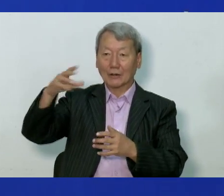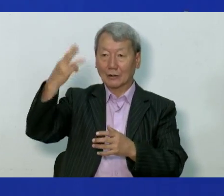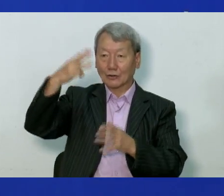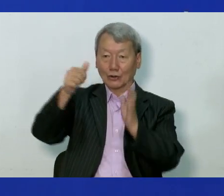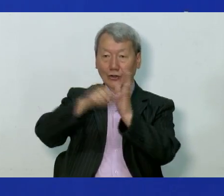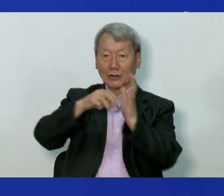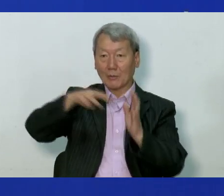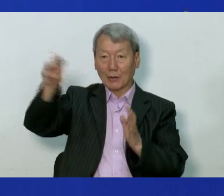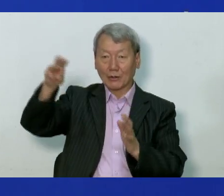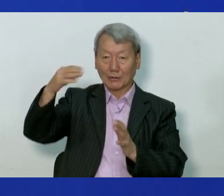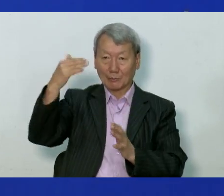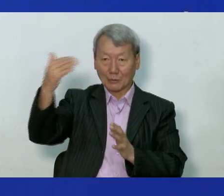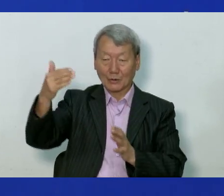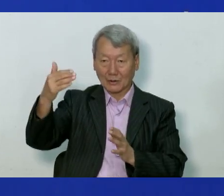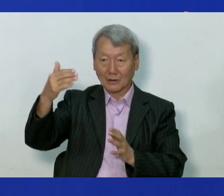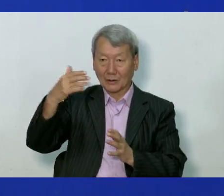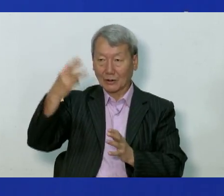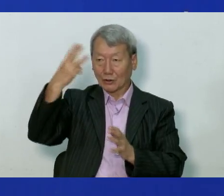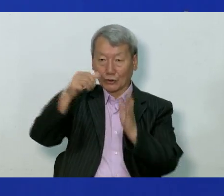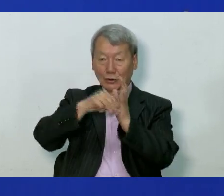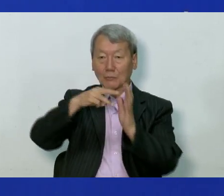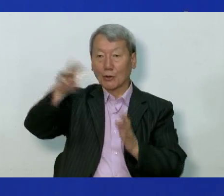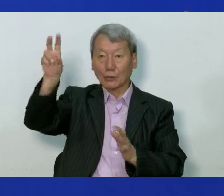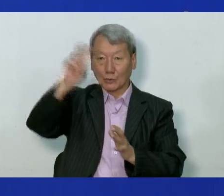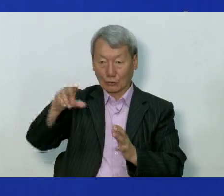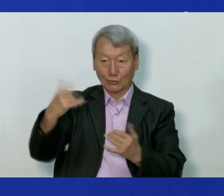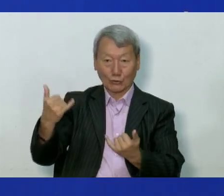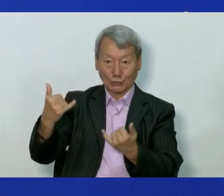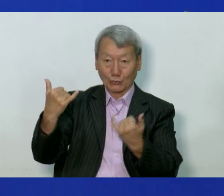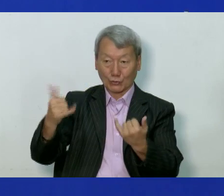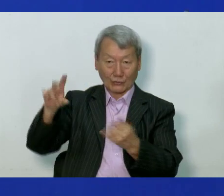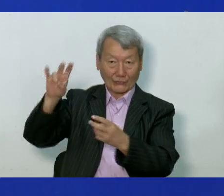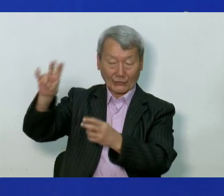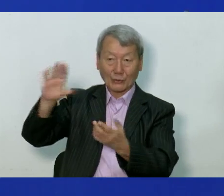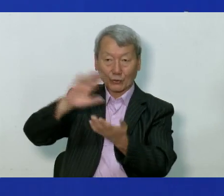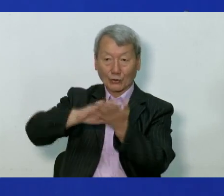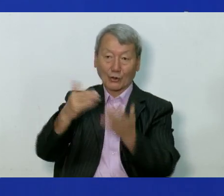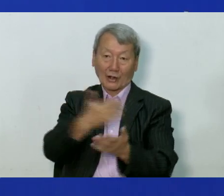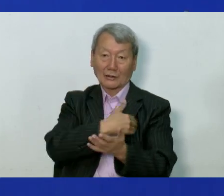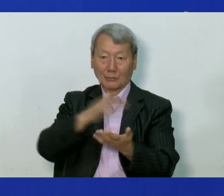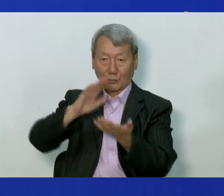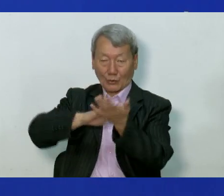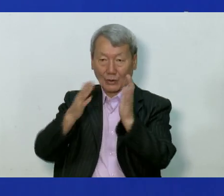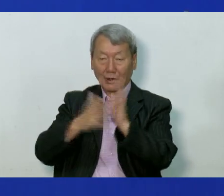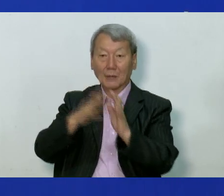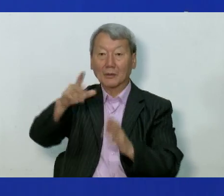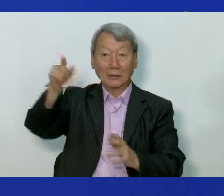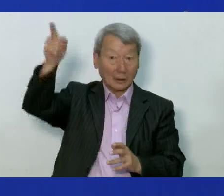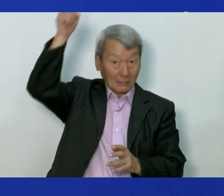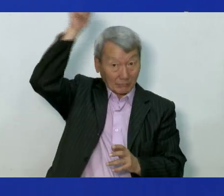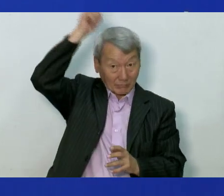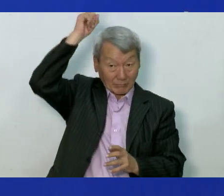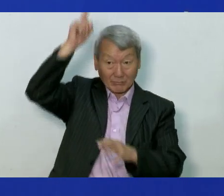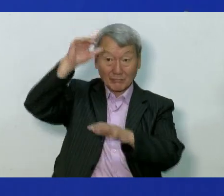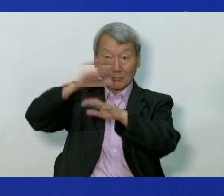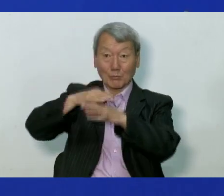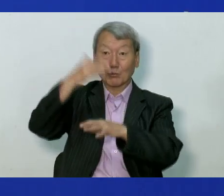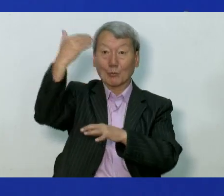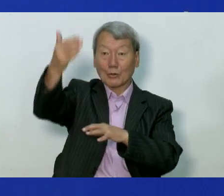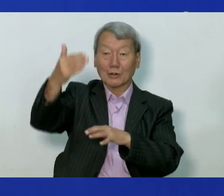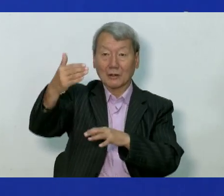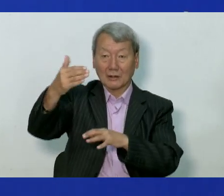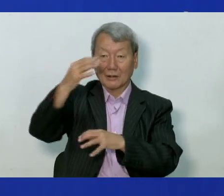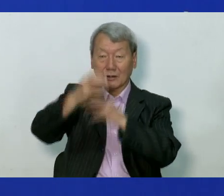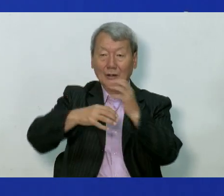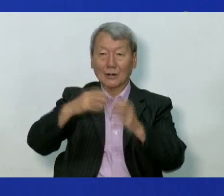36 миллион АКШ доллары каралып жатат азыркы күндө. Мына Германия өнүктүрүү банкынын револьвердик